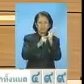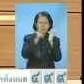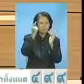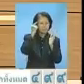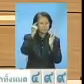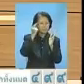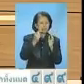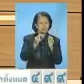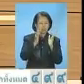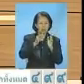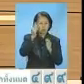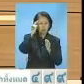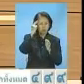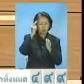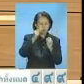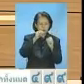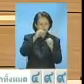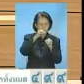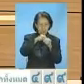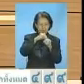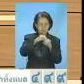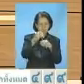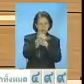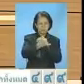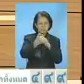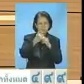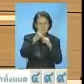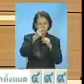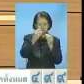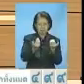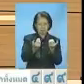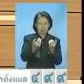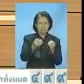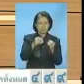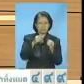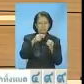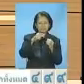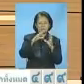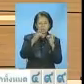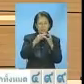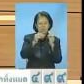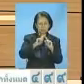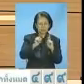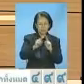ายในประเทศนี้มีเยอะแยะในประเด็นบางประเด็นพูดให้ลึกซึ้ง